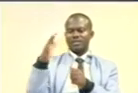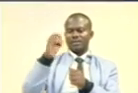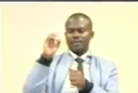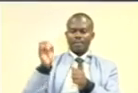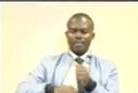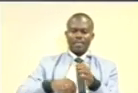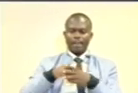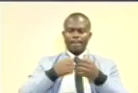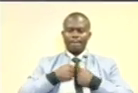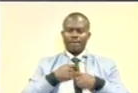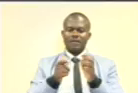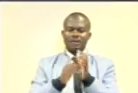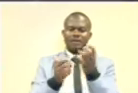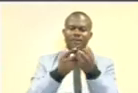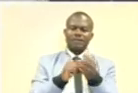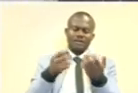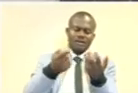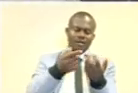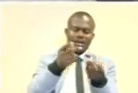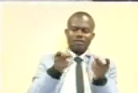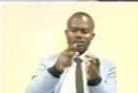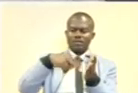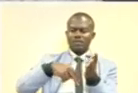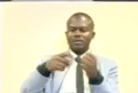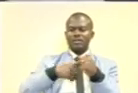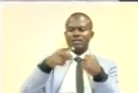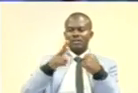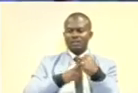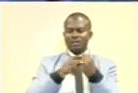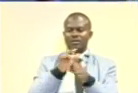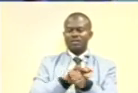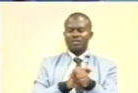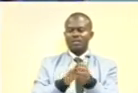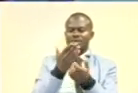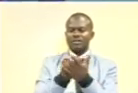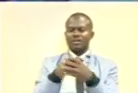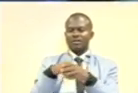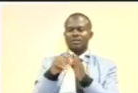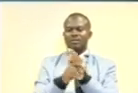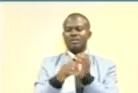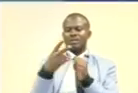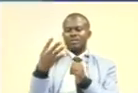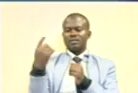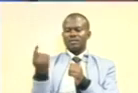13.5%. Mu Rwanda kandi habarurwa amasomero 67 yujuje ibisabwa ari mu turere 24 gusa